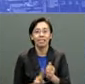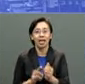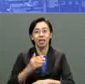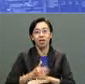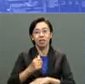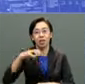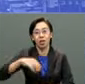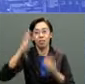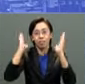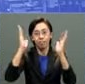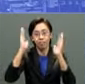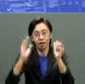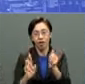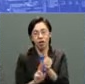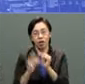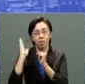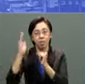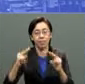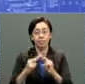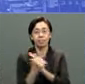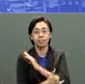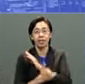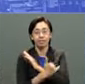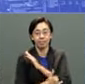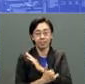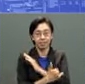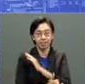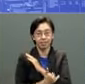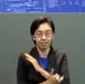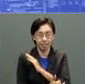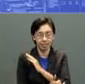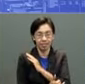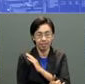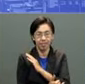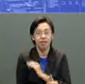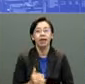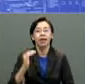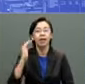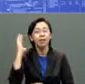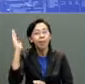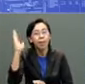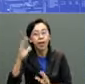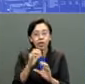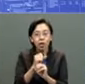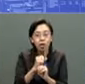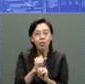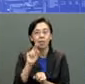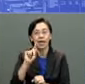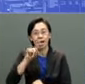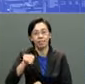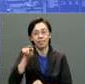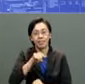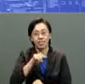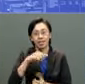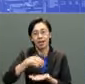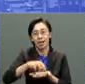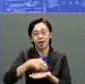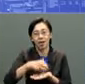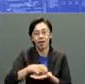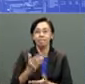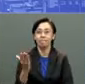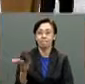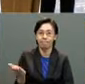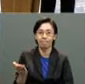มสารนิเทศและรองโฆษกกระทรวงการต่างประเทศท่านณัฐพานุนพคุณนะคะสรุปประเด็นการแถลงข่าววันนี้ในภาคภาษาอังกฤษ